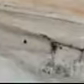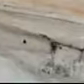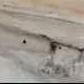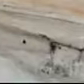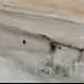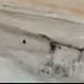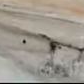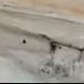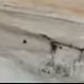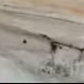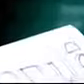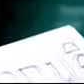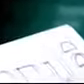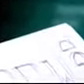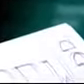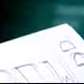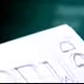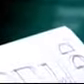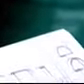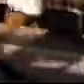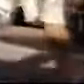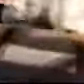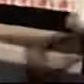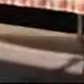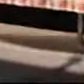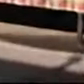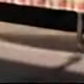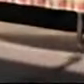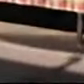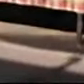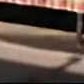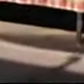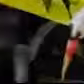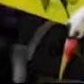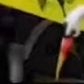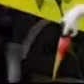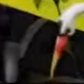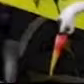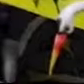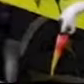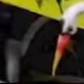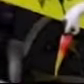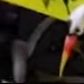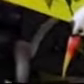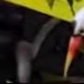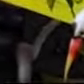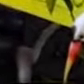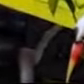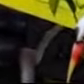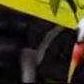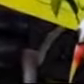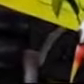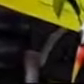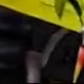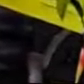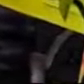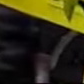ดช่วยเหลือจะมากน้อยแบ่งปันสันจุน